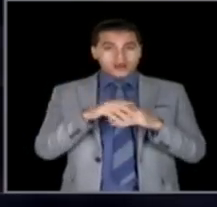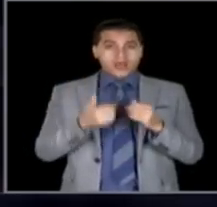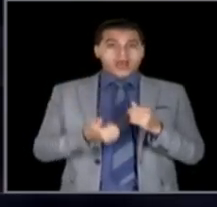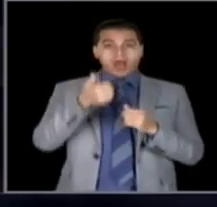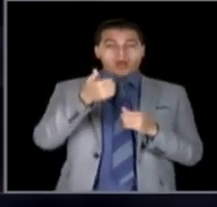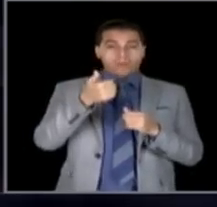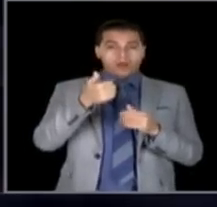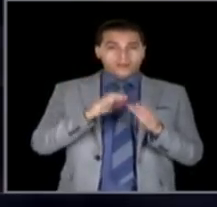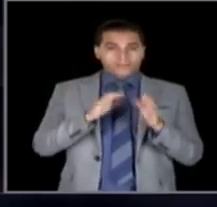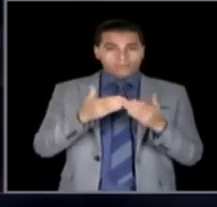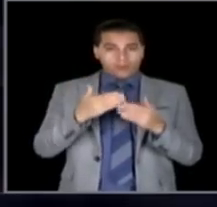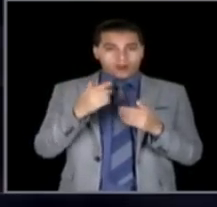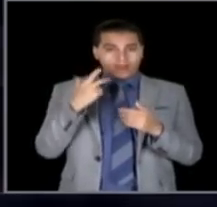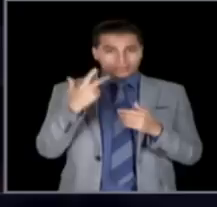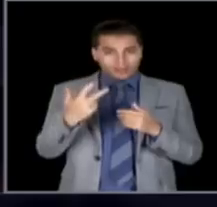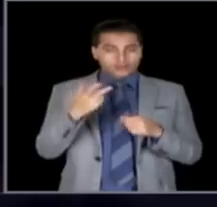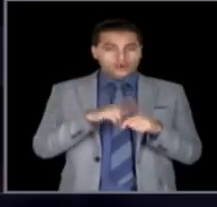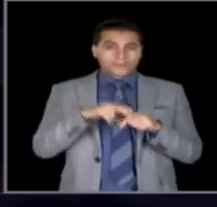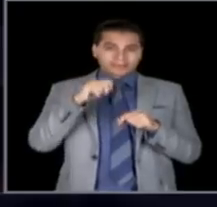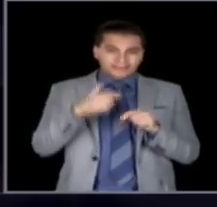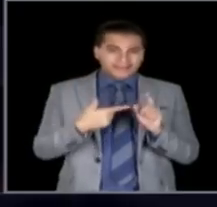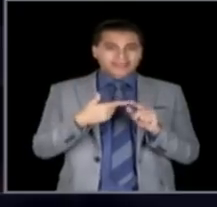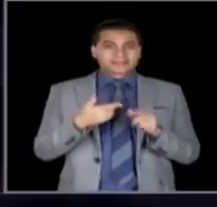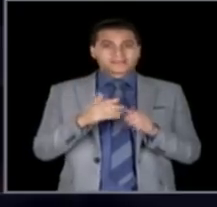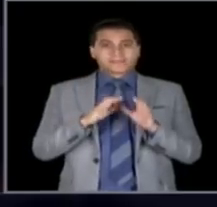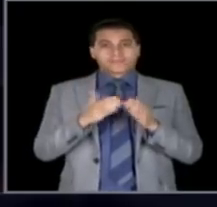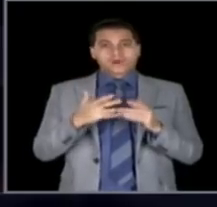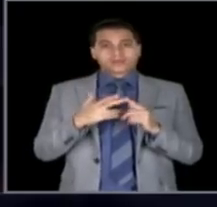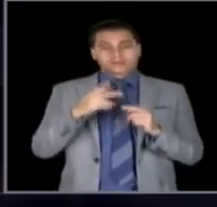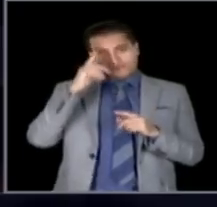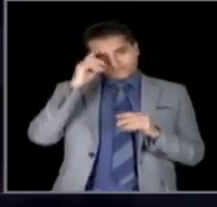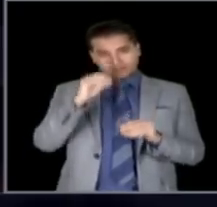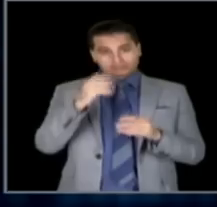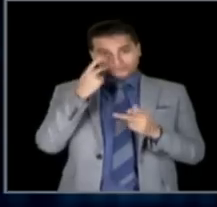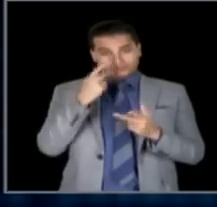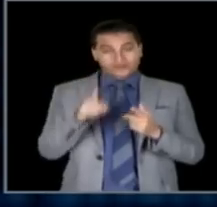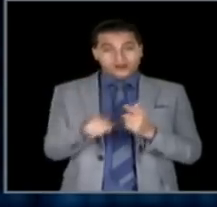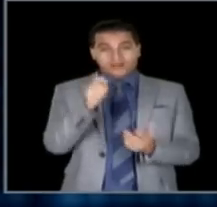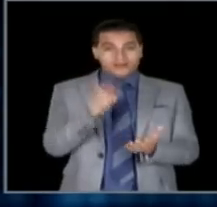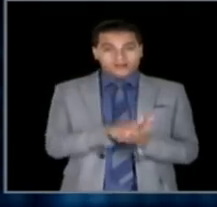أول المجموعة الثالثة ومين تاني المجموعة الثالثة، فقرة عجلة الحظ.